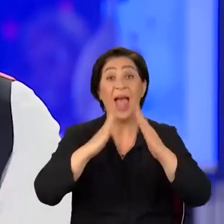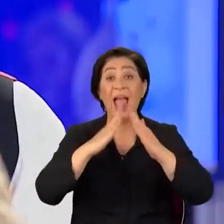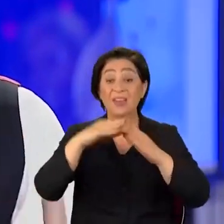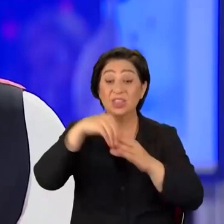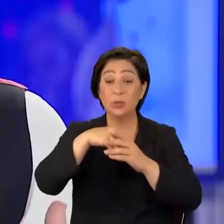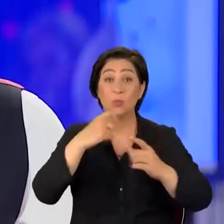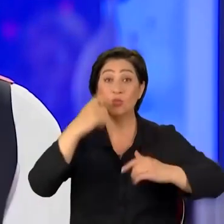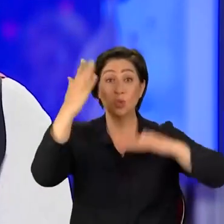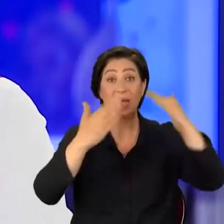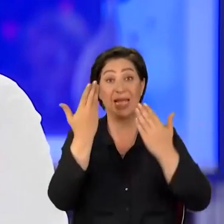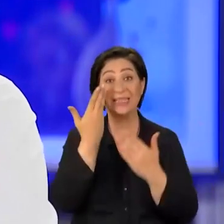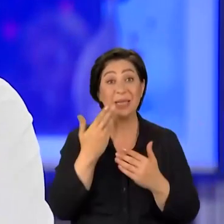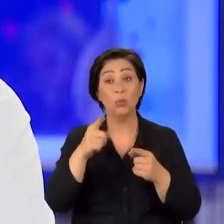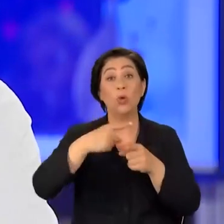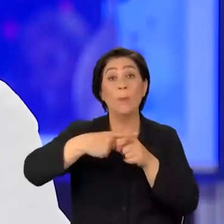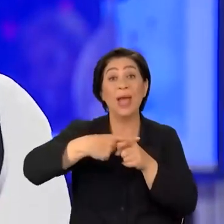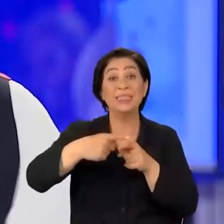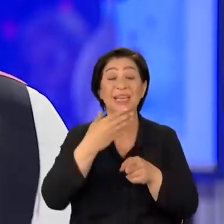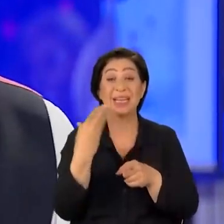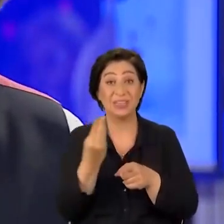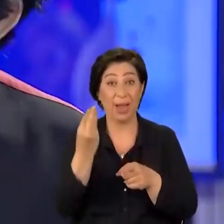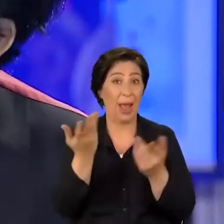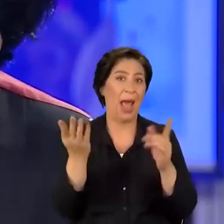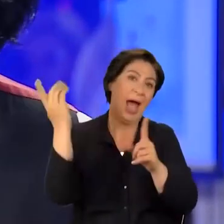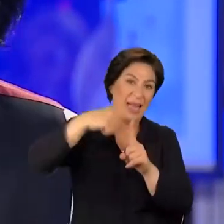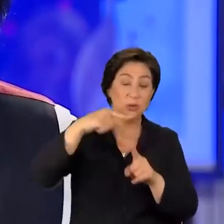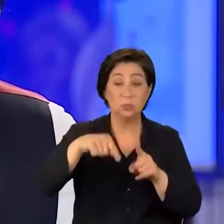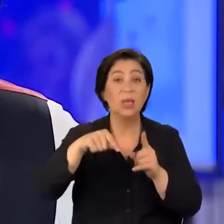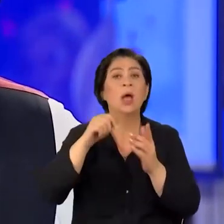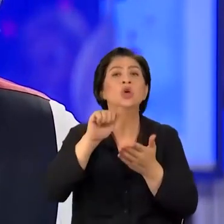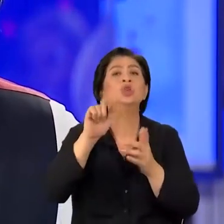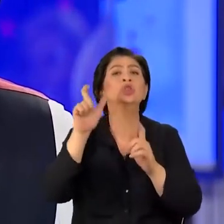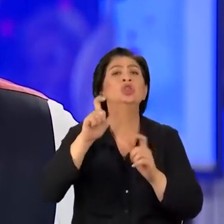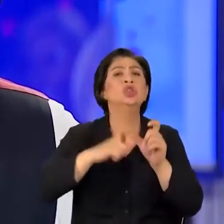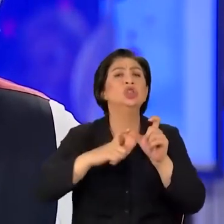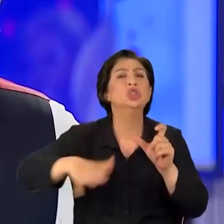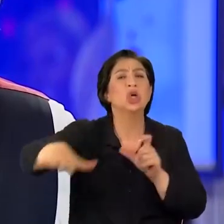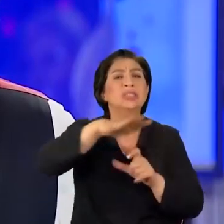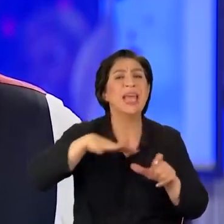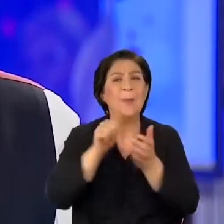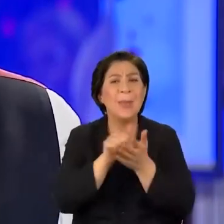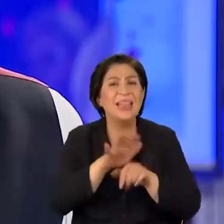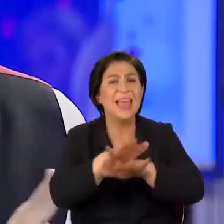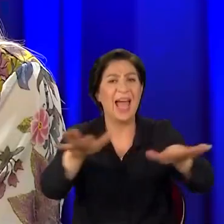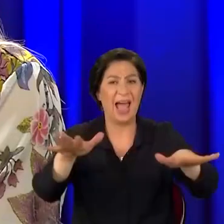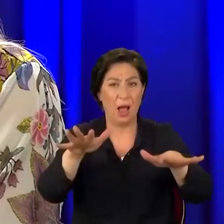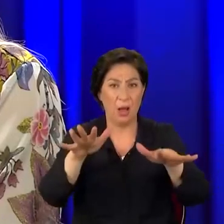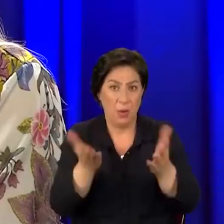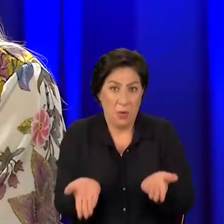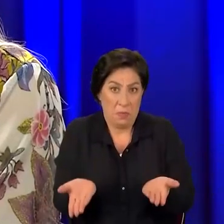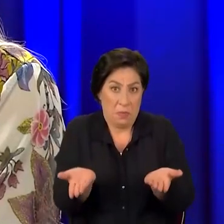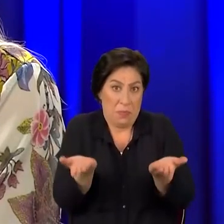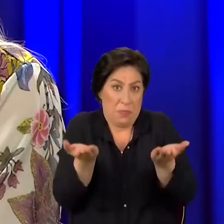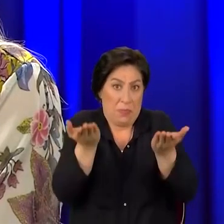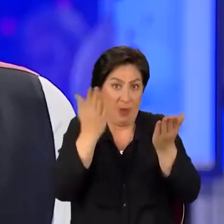büyüklerle beraber izleyen, bunu paylaşan gençler, hatta şimdi sosyal medyanın da etkinleşmesiyle beraber ki adayların